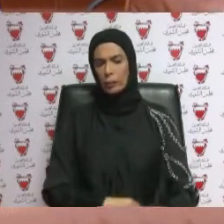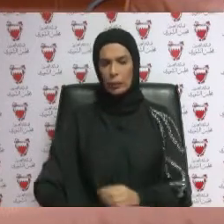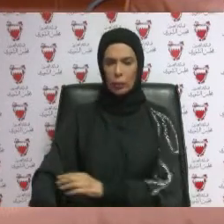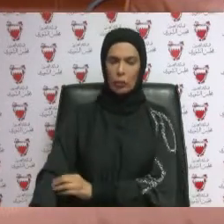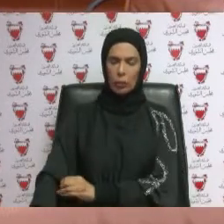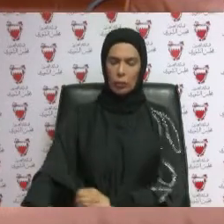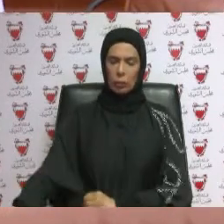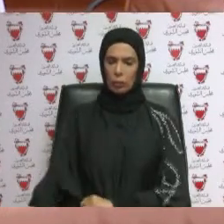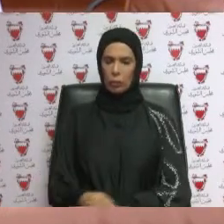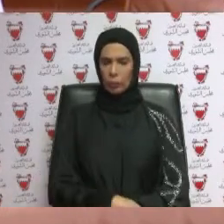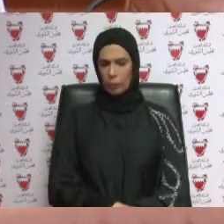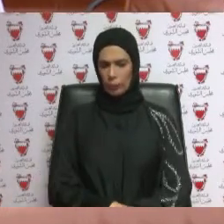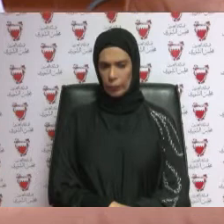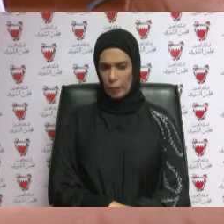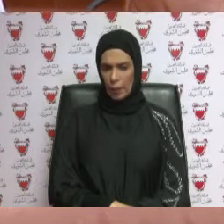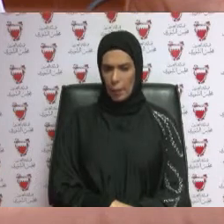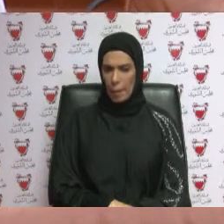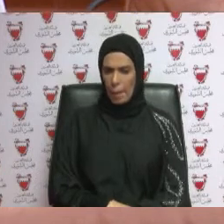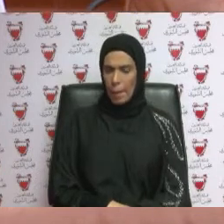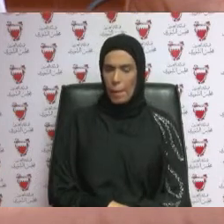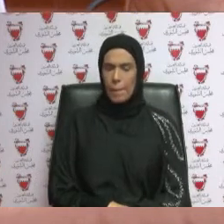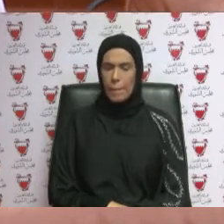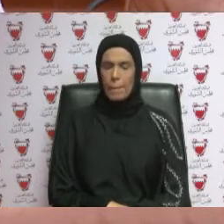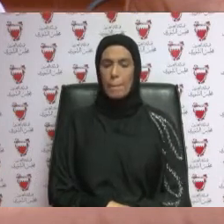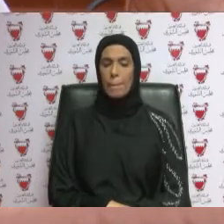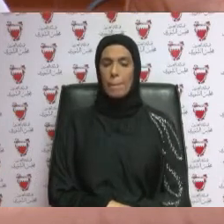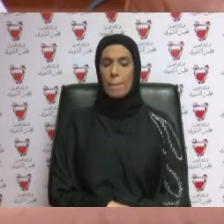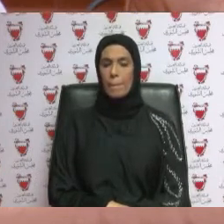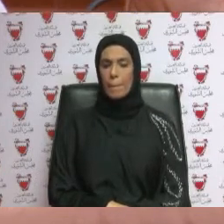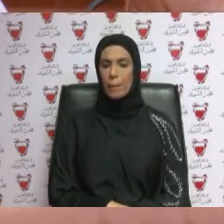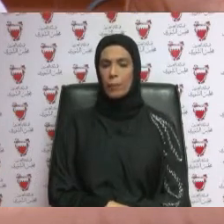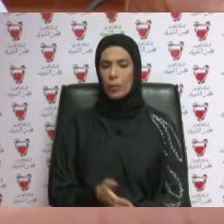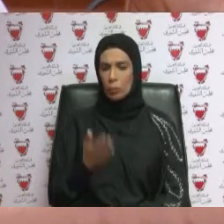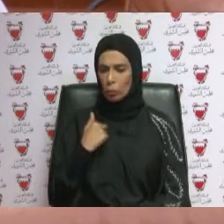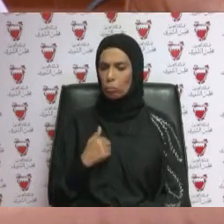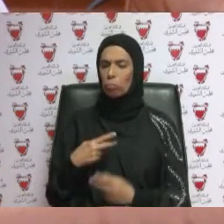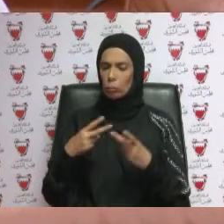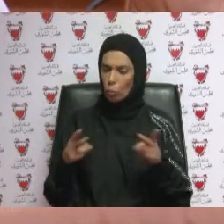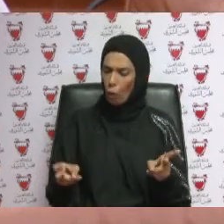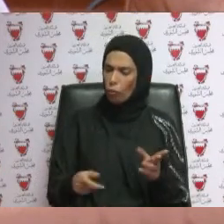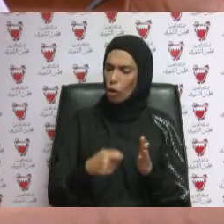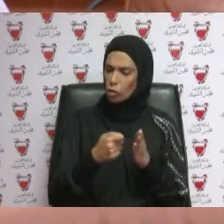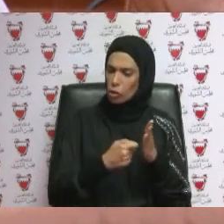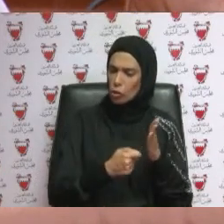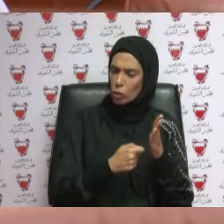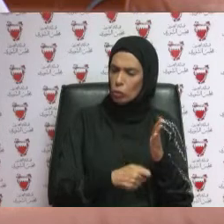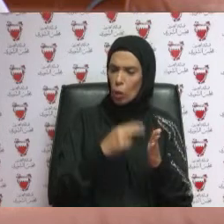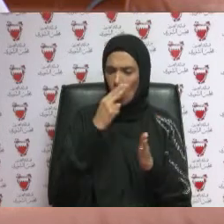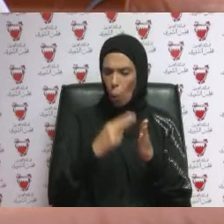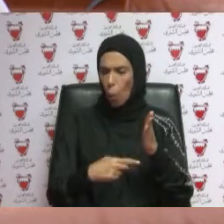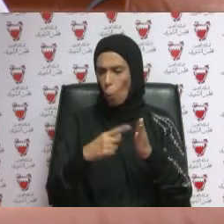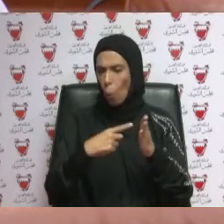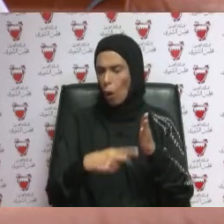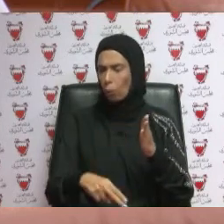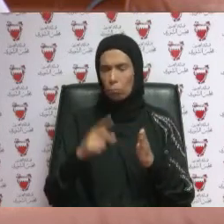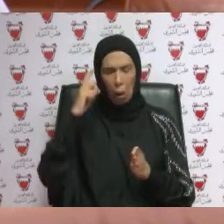على كيف الإدارة المختصة أنها تسجل أو توافق على تسجيل العقود في وقت ما